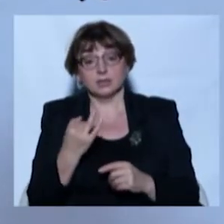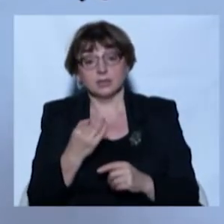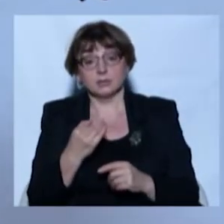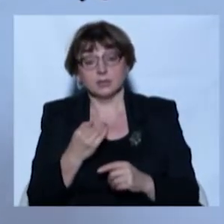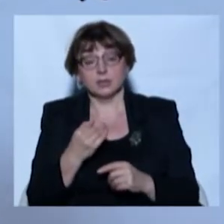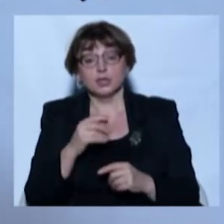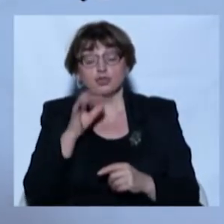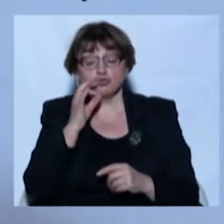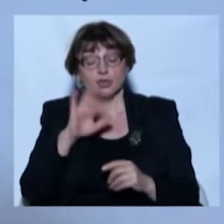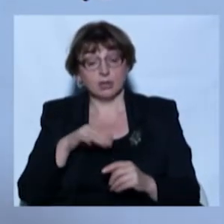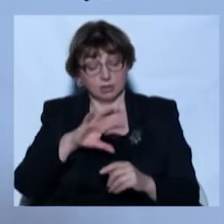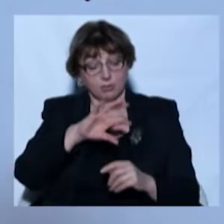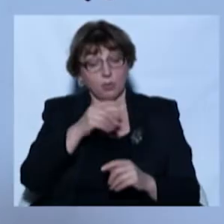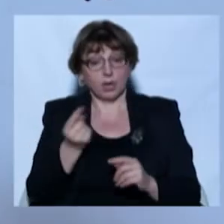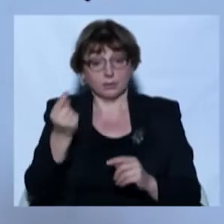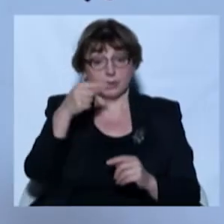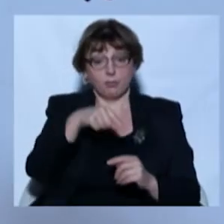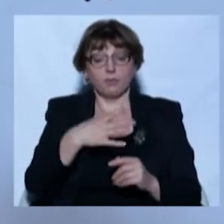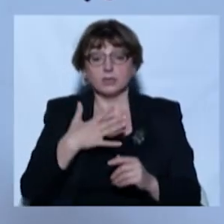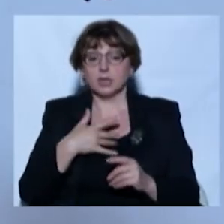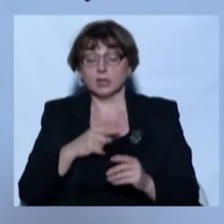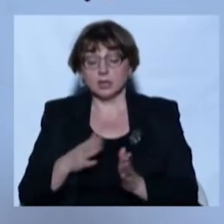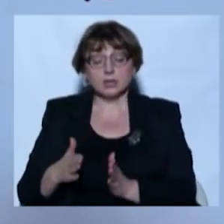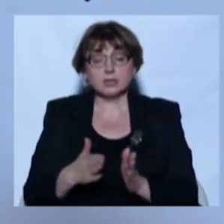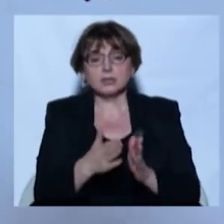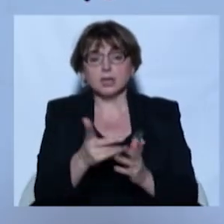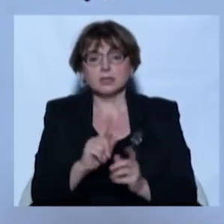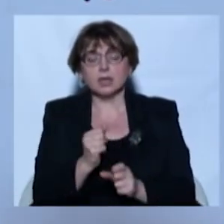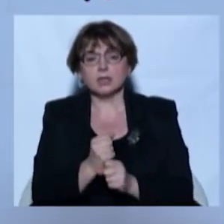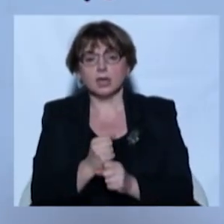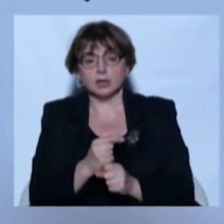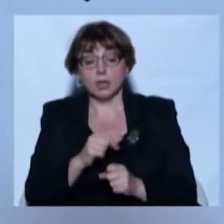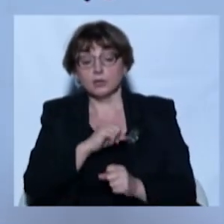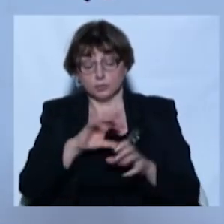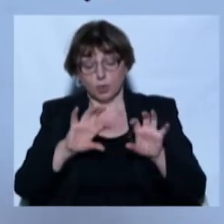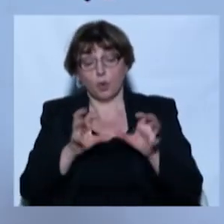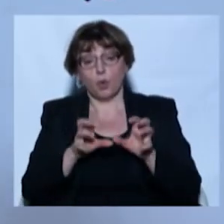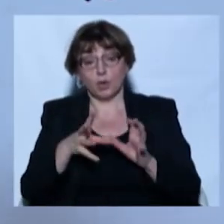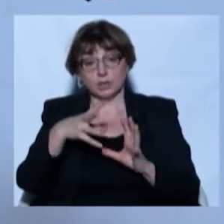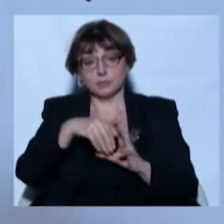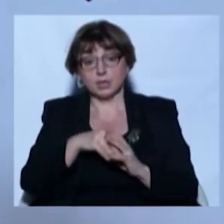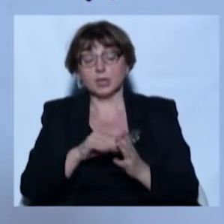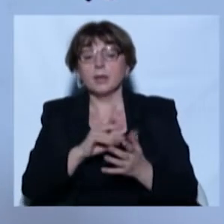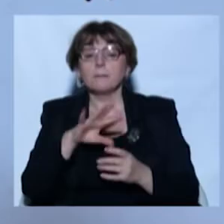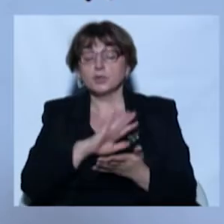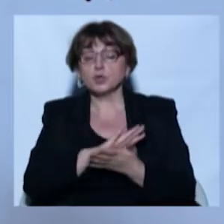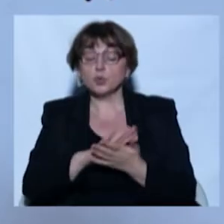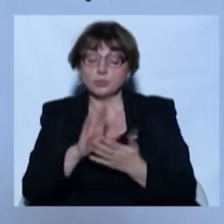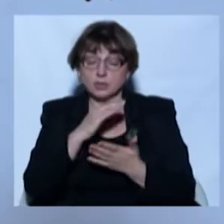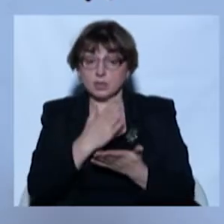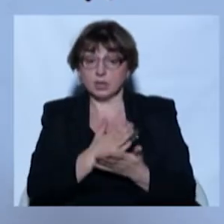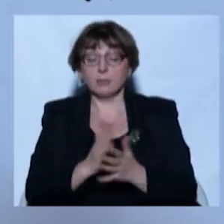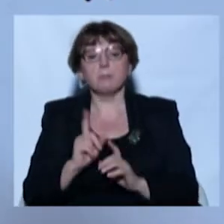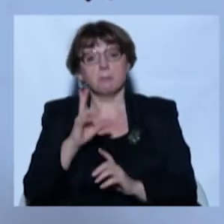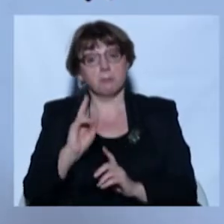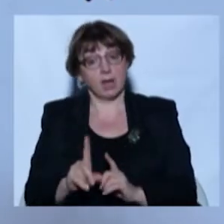ვიდრე ონკანებამდე მოვა თქვენი წყალი, რა გზას გადის, იმიტომ რომ ონკანებში მოედინება მტკნარი წყალი, ხოლო